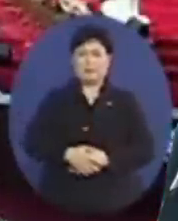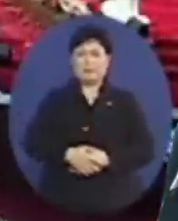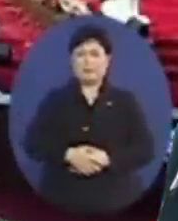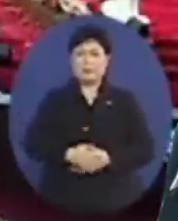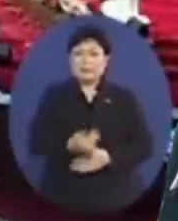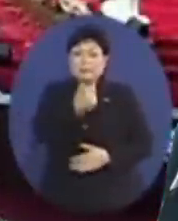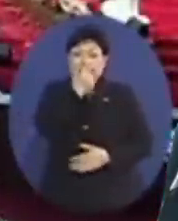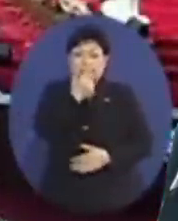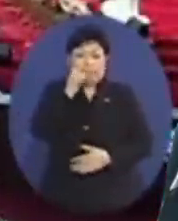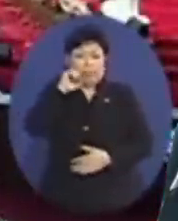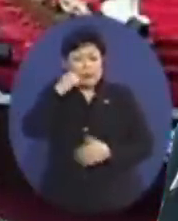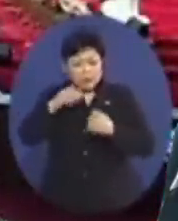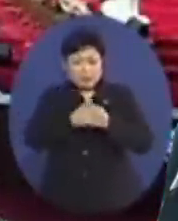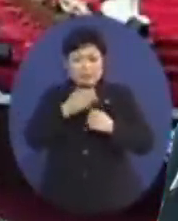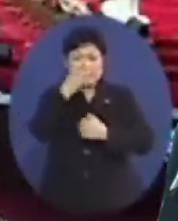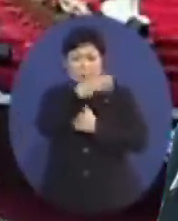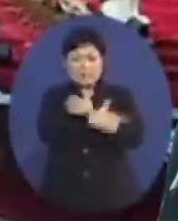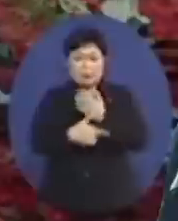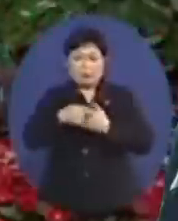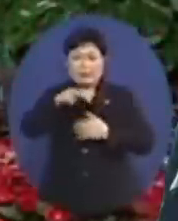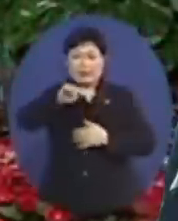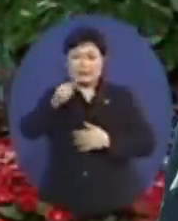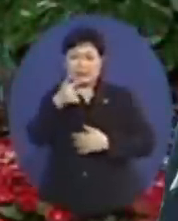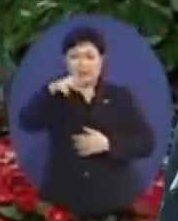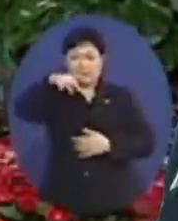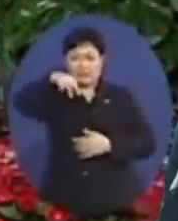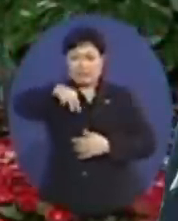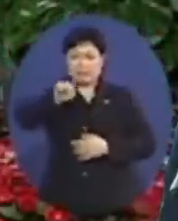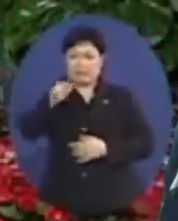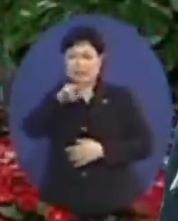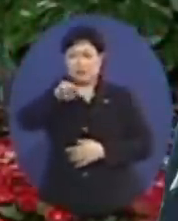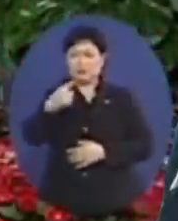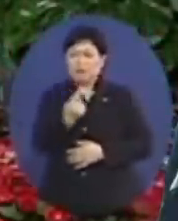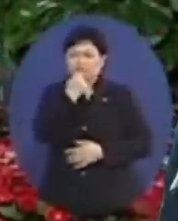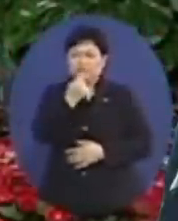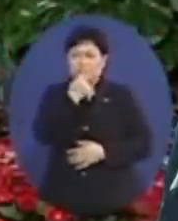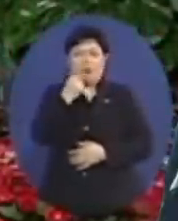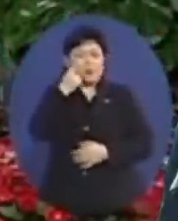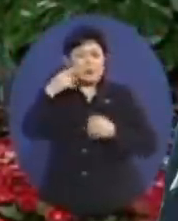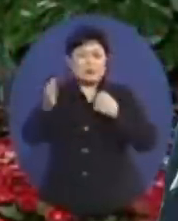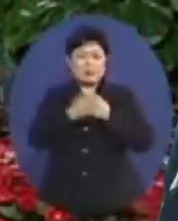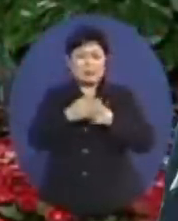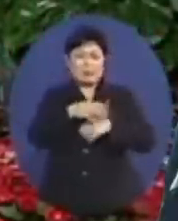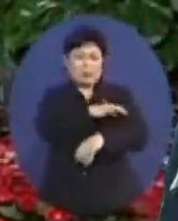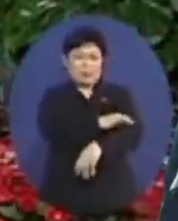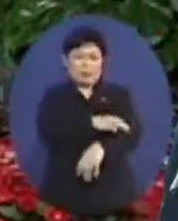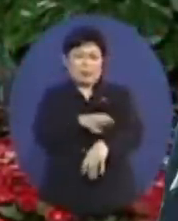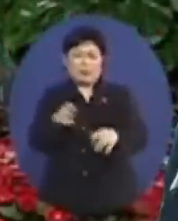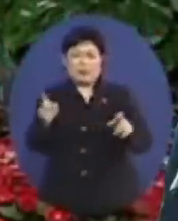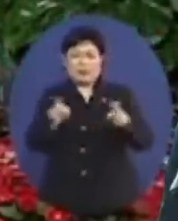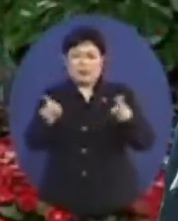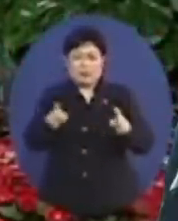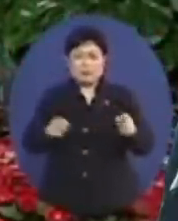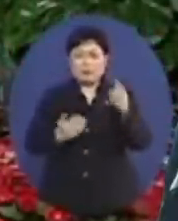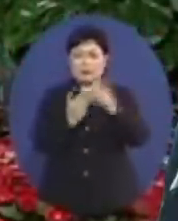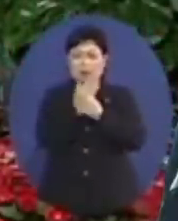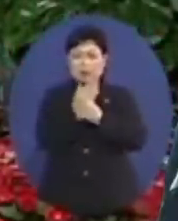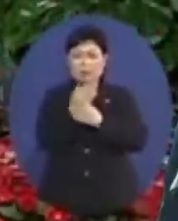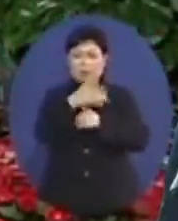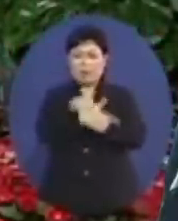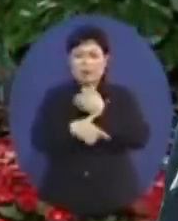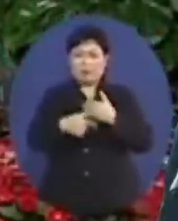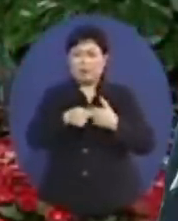숨을 쉴 수 없으니 몸에는 산소가 부족하여 온몸에 경련이 일어납니다. 이것이 너무나 고통스러워서 몸을 좀